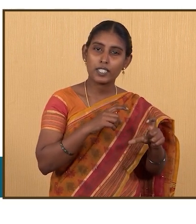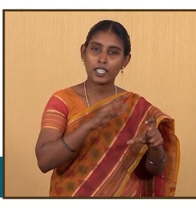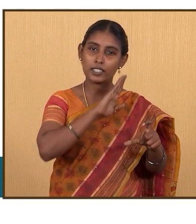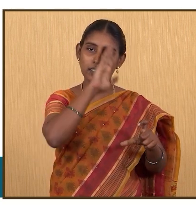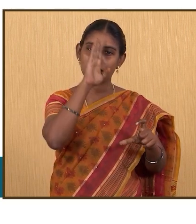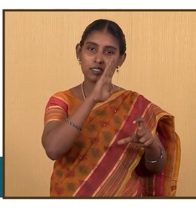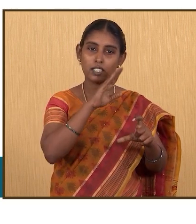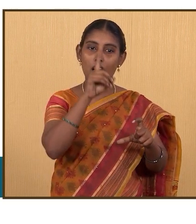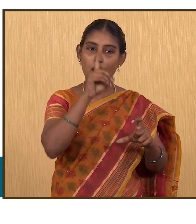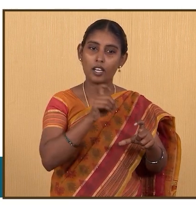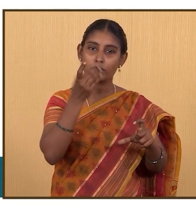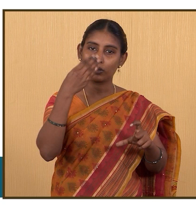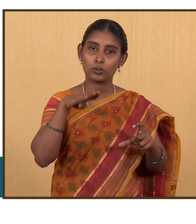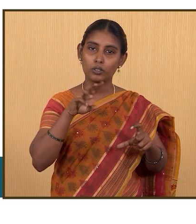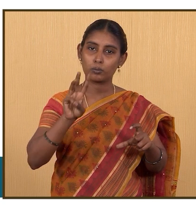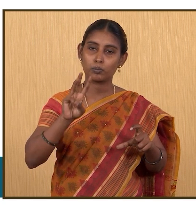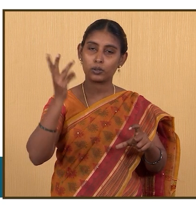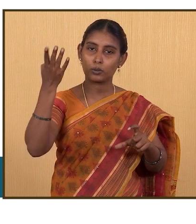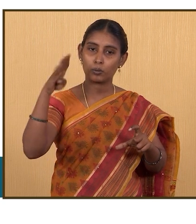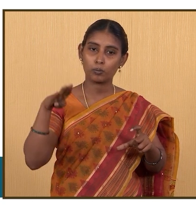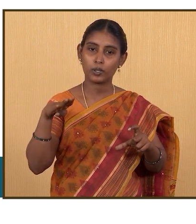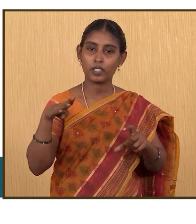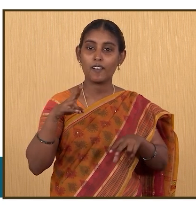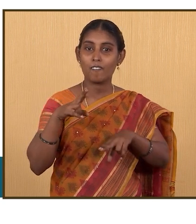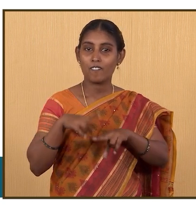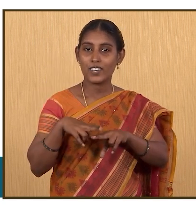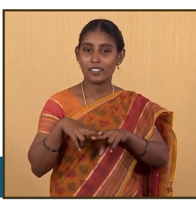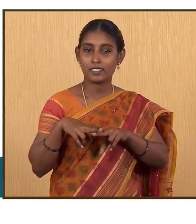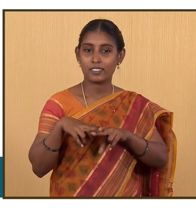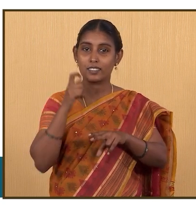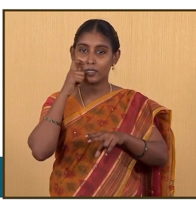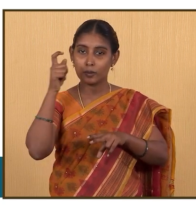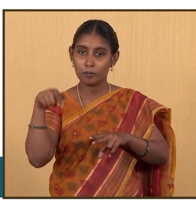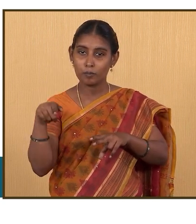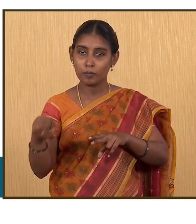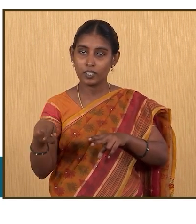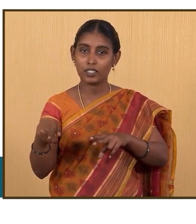சென்னையை வந்து ஃபஸ்ட்டு சந்திரகிரி அரசர் சின்னப்ப நாயக்கர்கிட்ட இருந்து